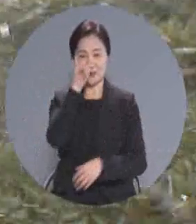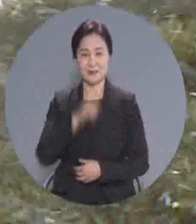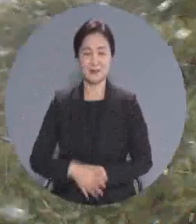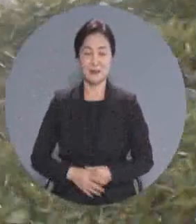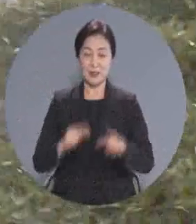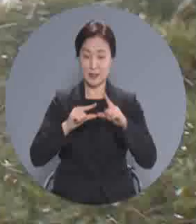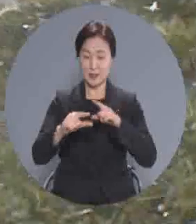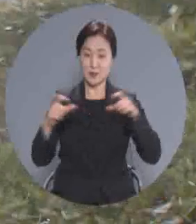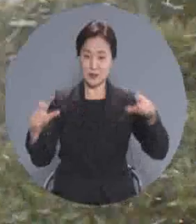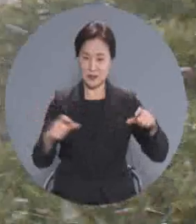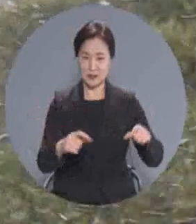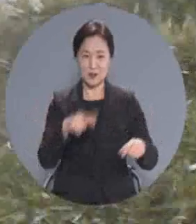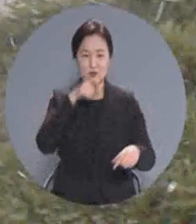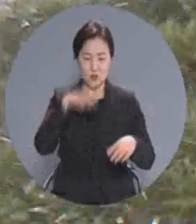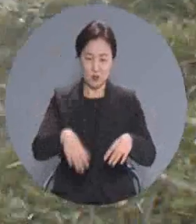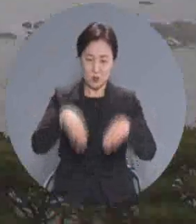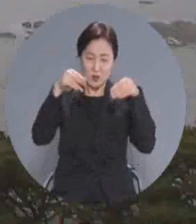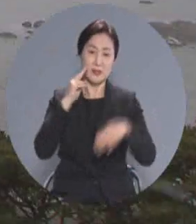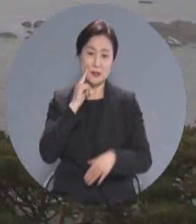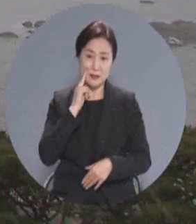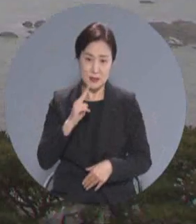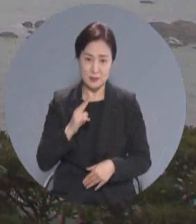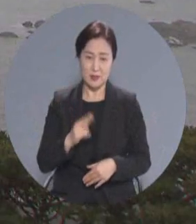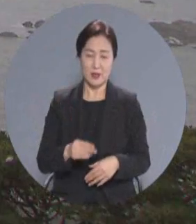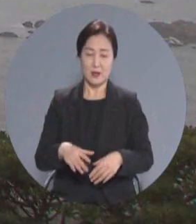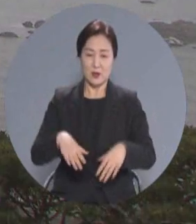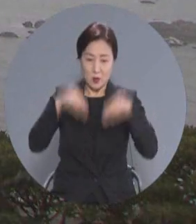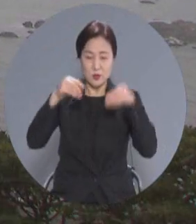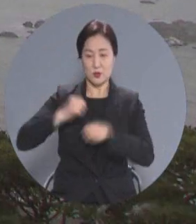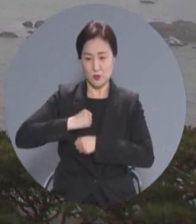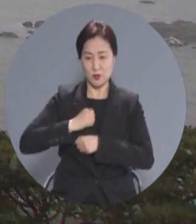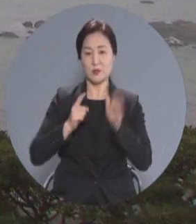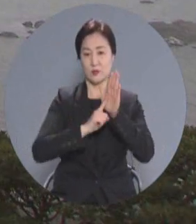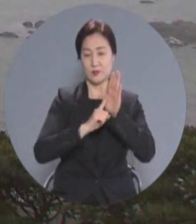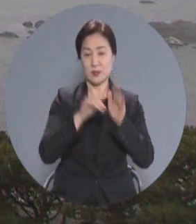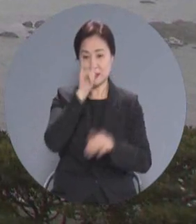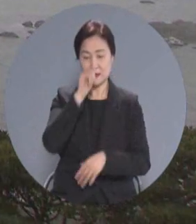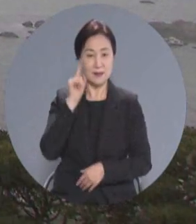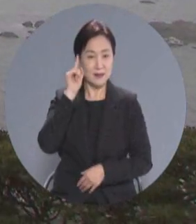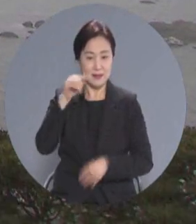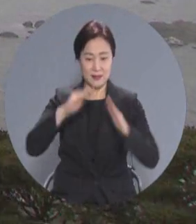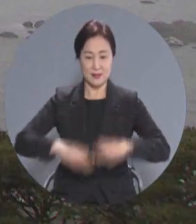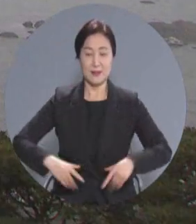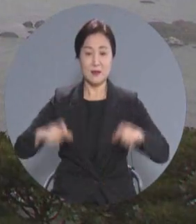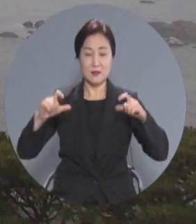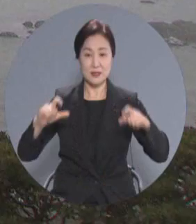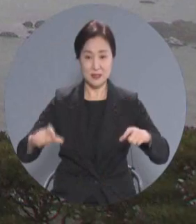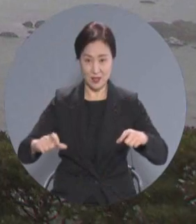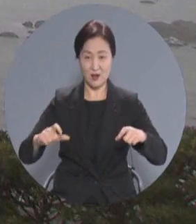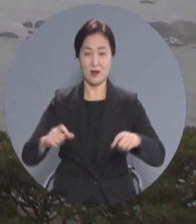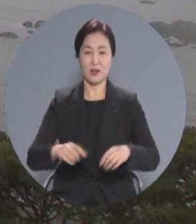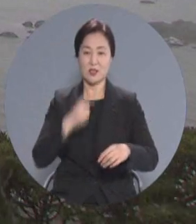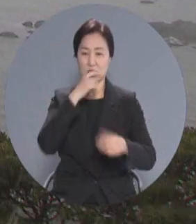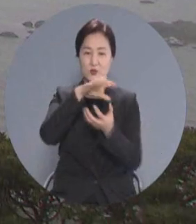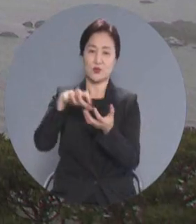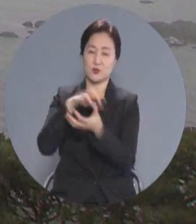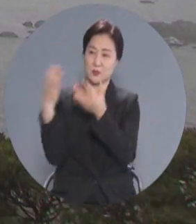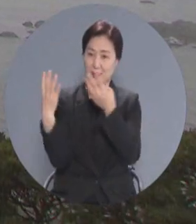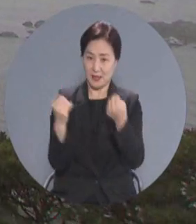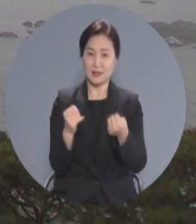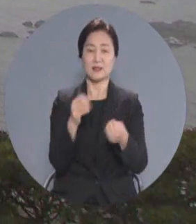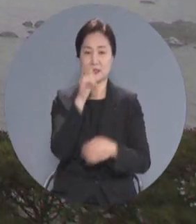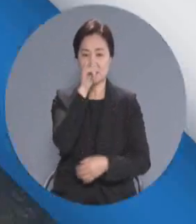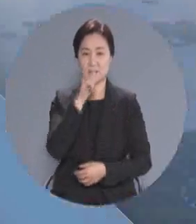일부 지역에는 대기 건조함이 심에 건조주의보가 발효 됐습니다 내일 전남 동부 지역은 구름 많은 날씨를